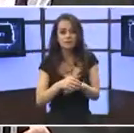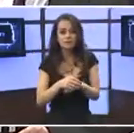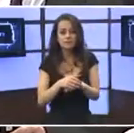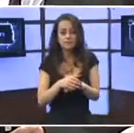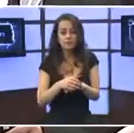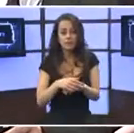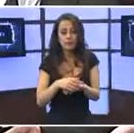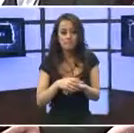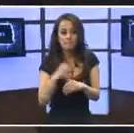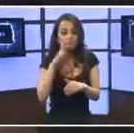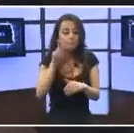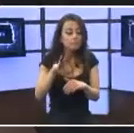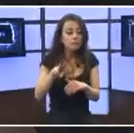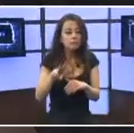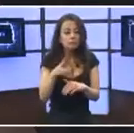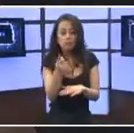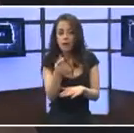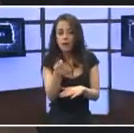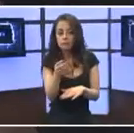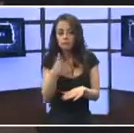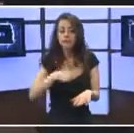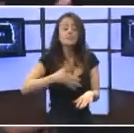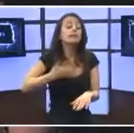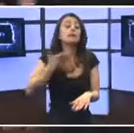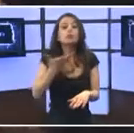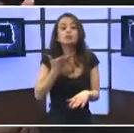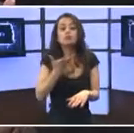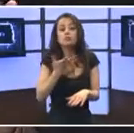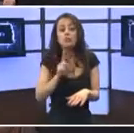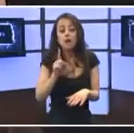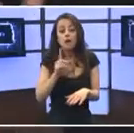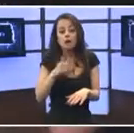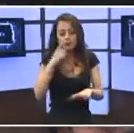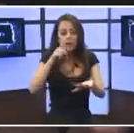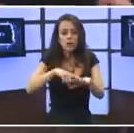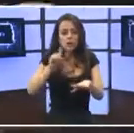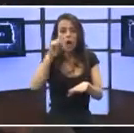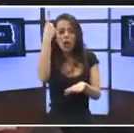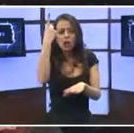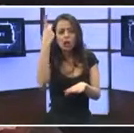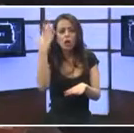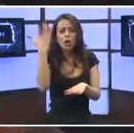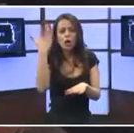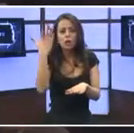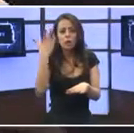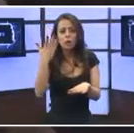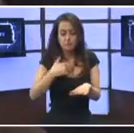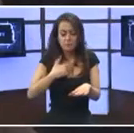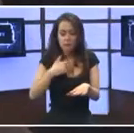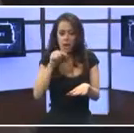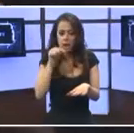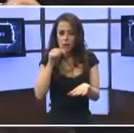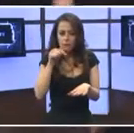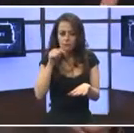defa hiçbir para hesabı yapmayız. Ama inanın Allah misli misli bize karşılığını veriyor. Verir.